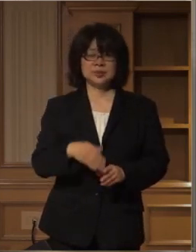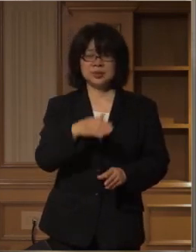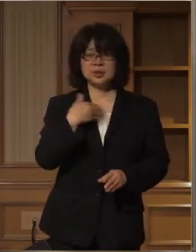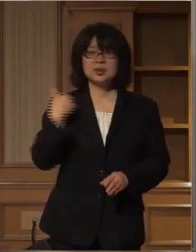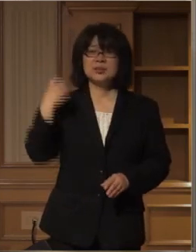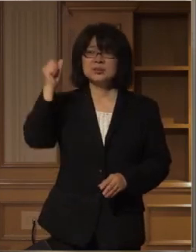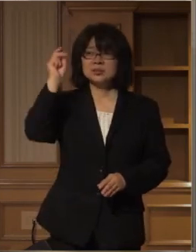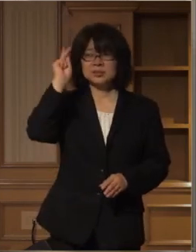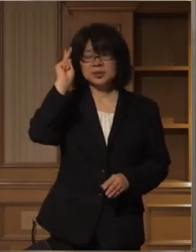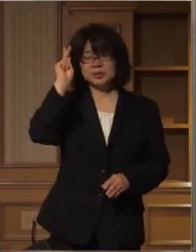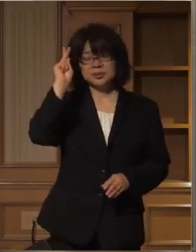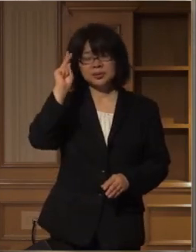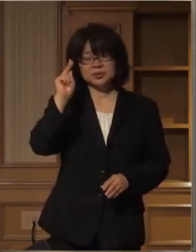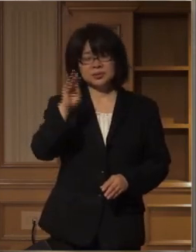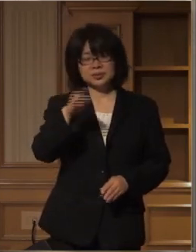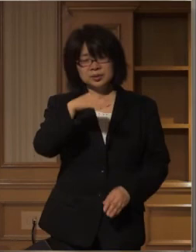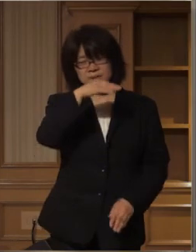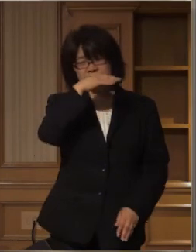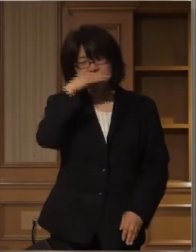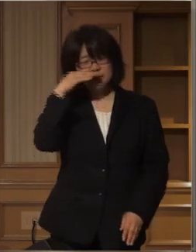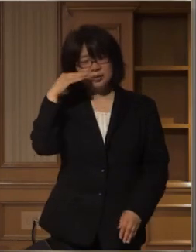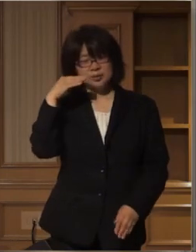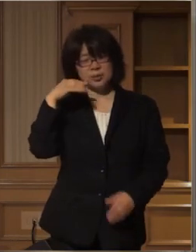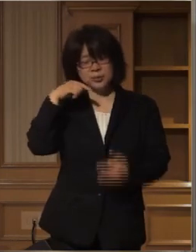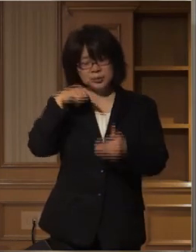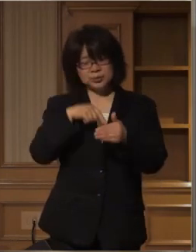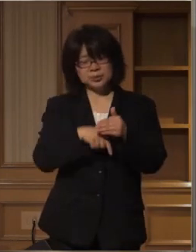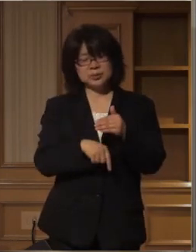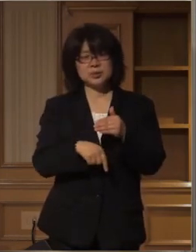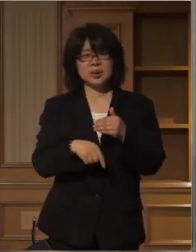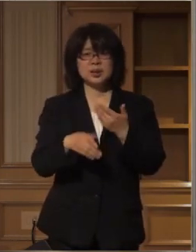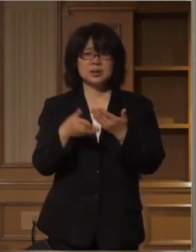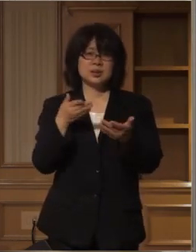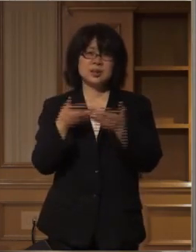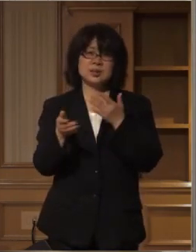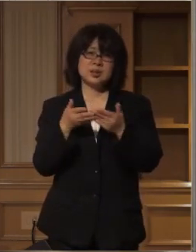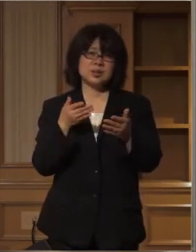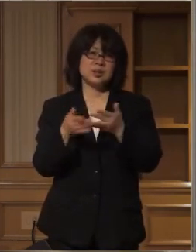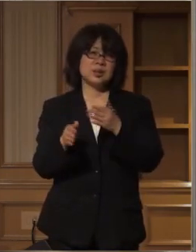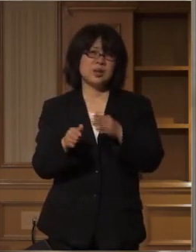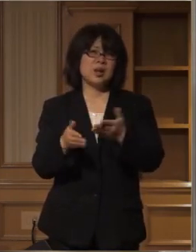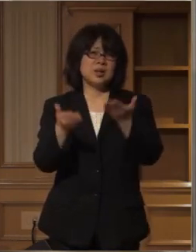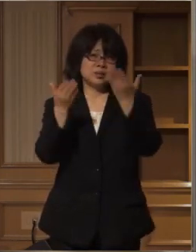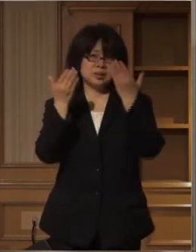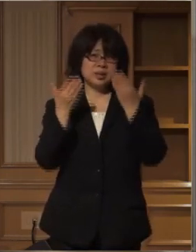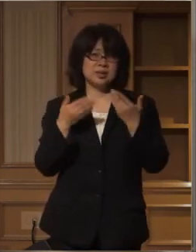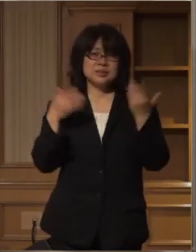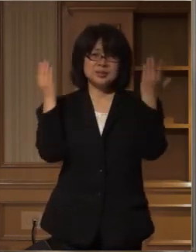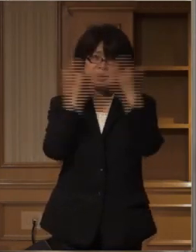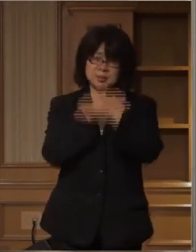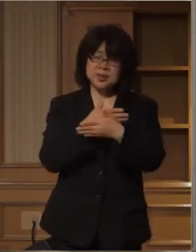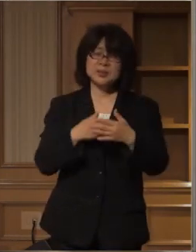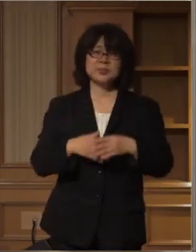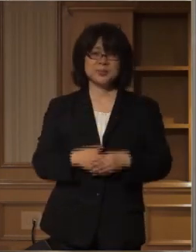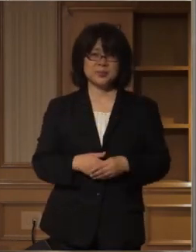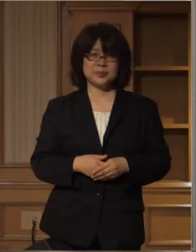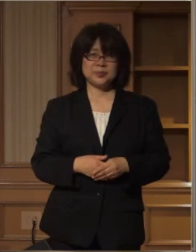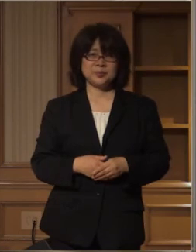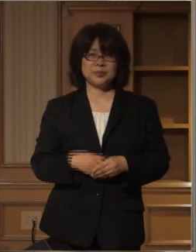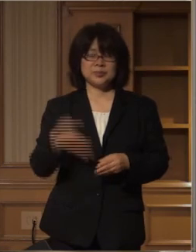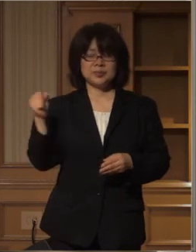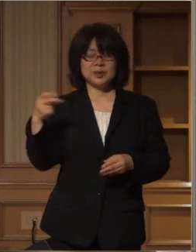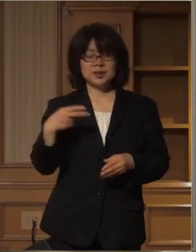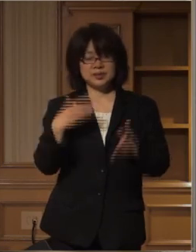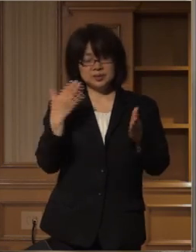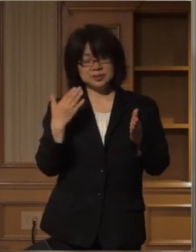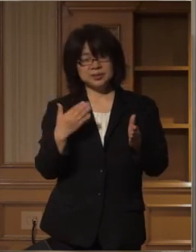の素晴らしさをね、深く体験するようになりますし、またあの最近秋元牧師がよく言われているのは、今聞き従